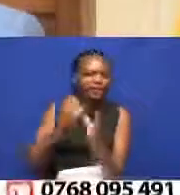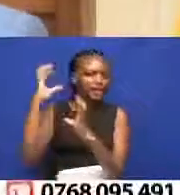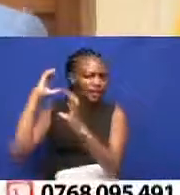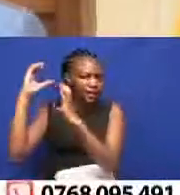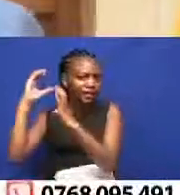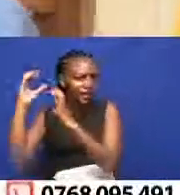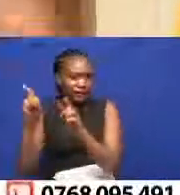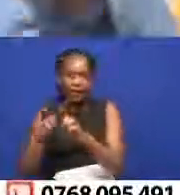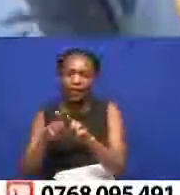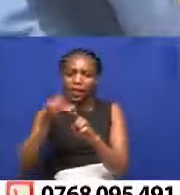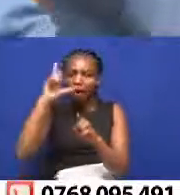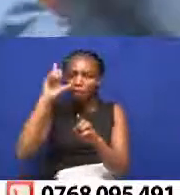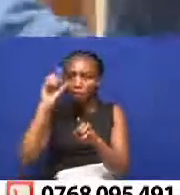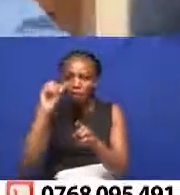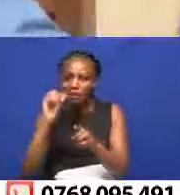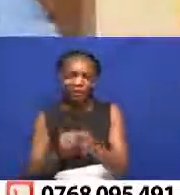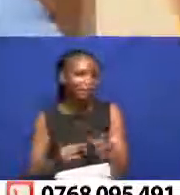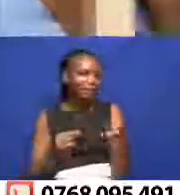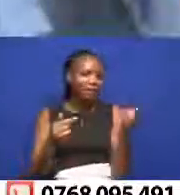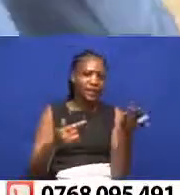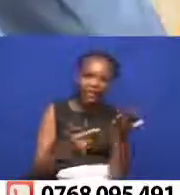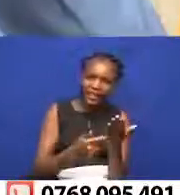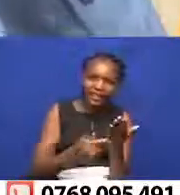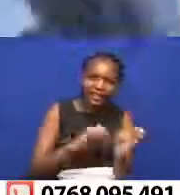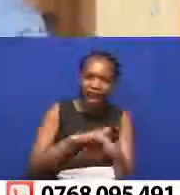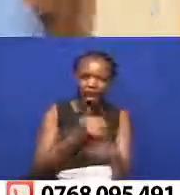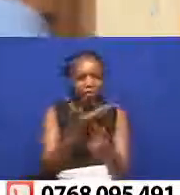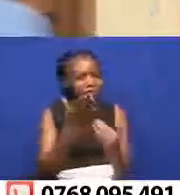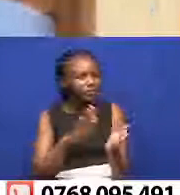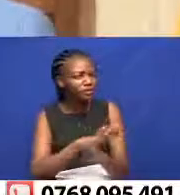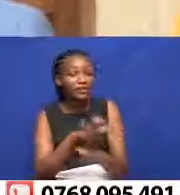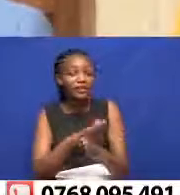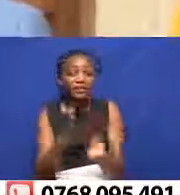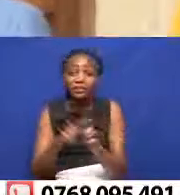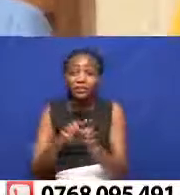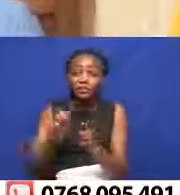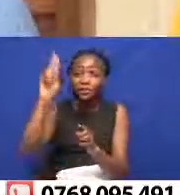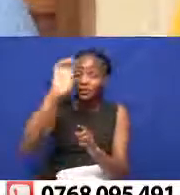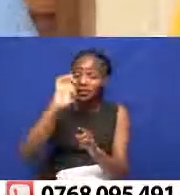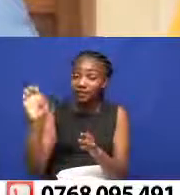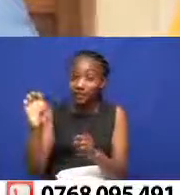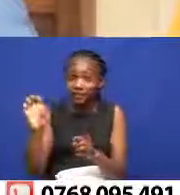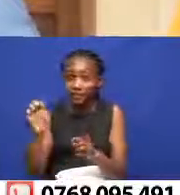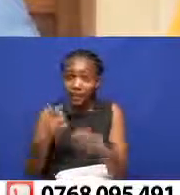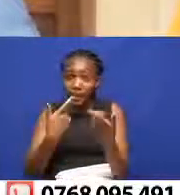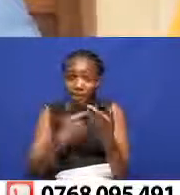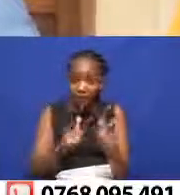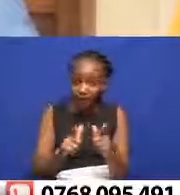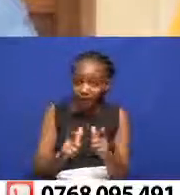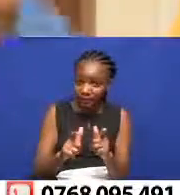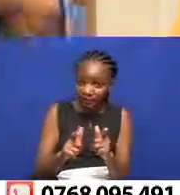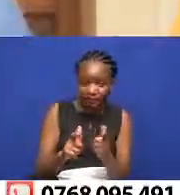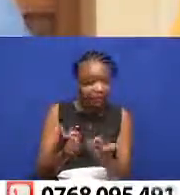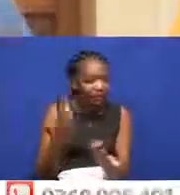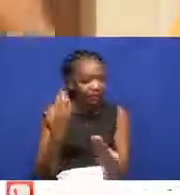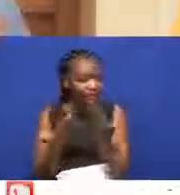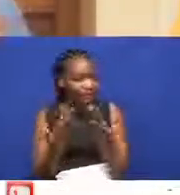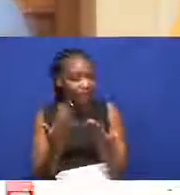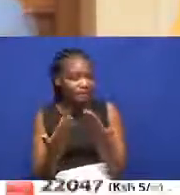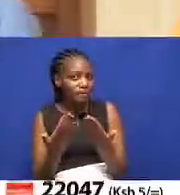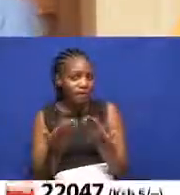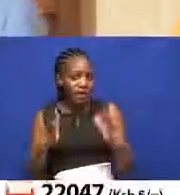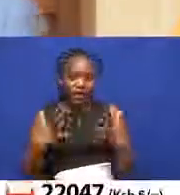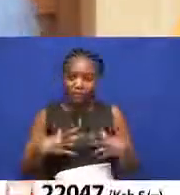Tana River, na huko sehemu za northeastern zote kaunti karibu 18, au sivyo? Lakini isiwe ni kwamba ni masahala kwamba ya